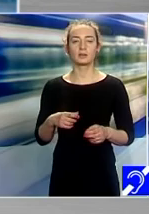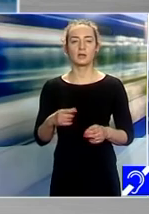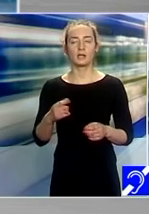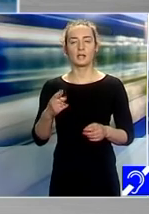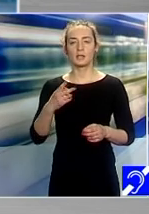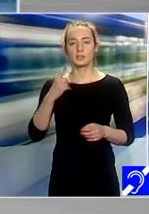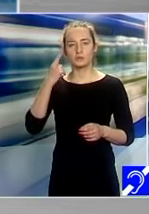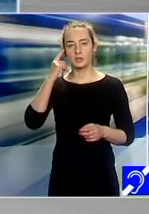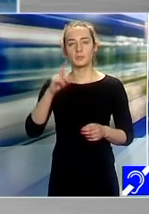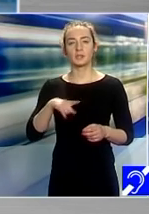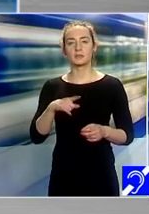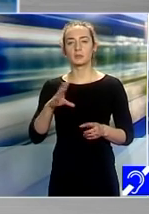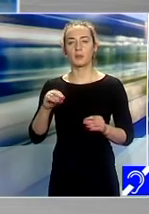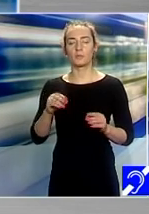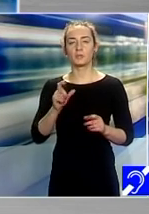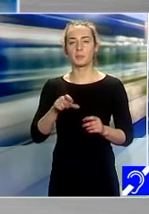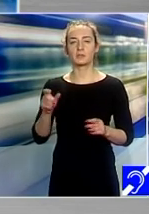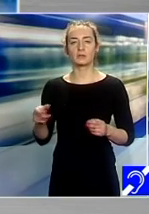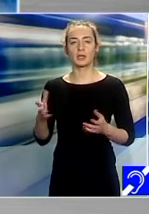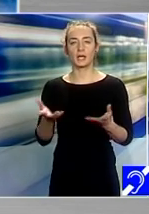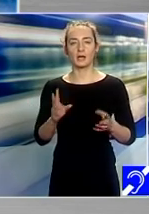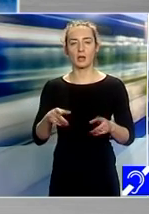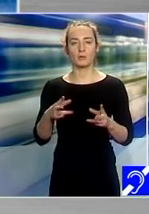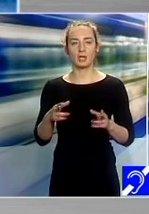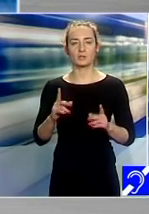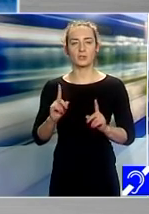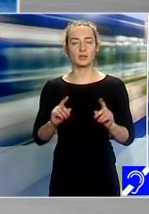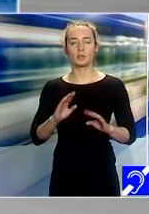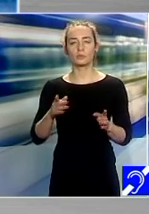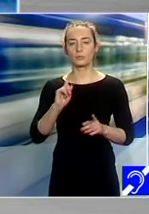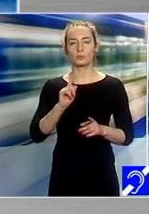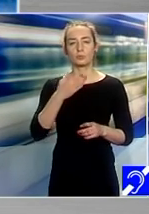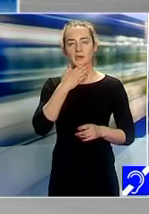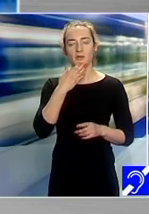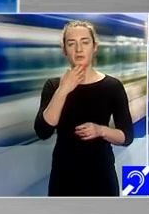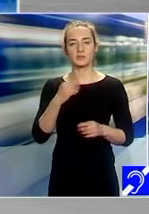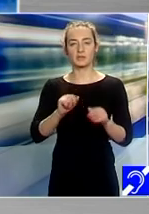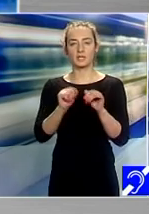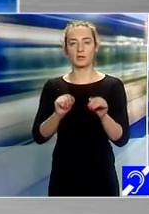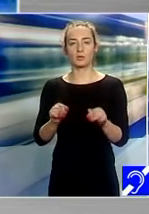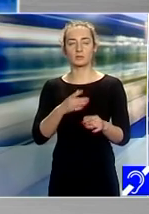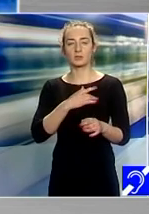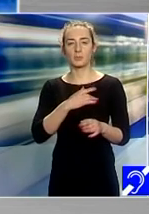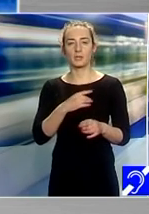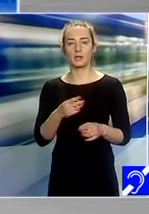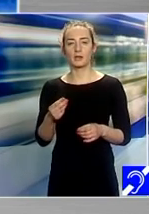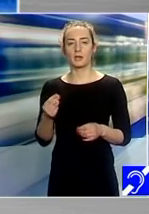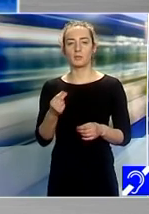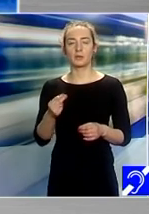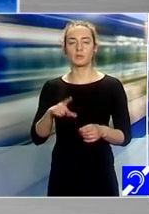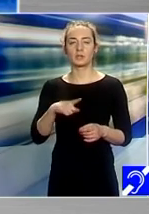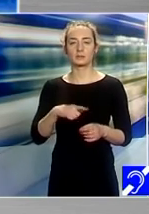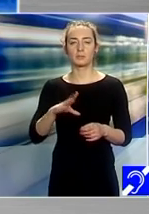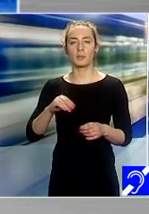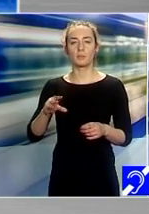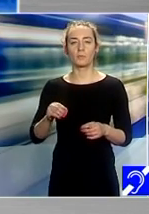Acum, e adevărat că nu toate beneficiază, toate pacientele beneficiază de reconstrucție mamară, pentru că sunt o mulțime de stadii evolutive și așa